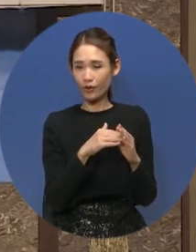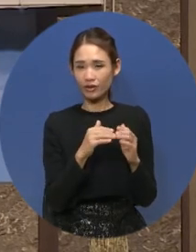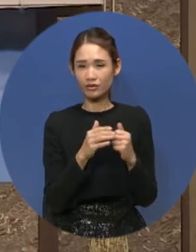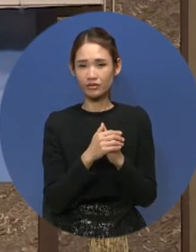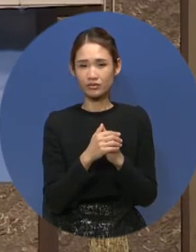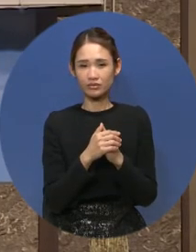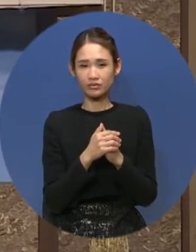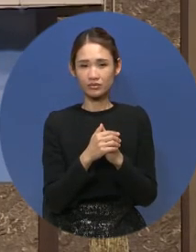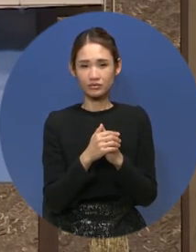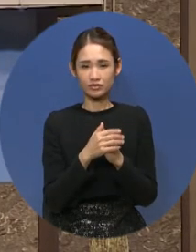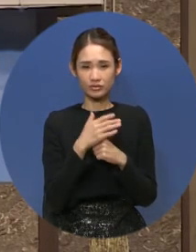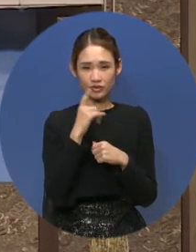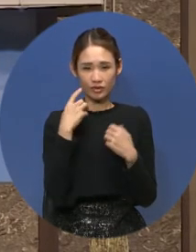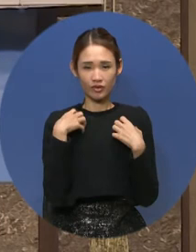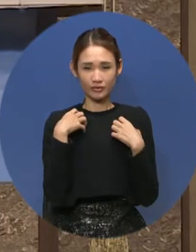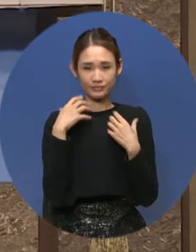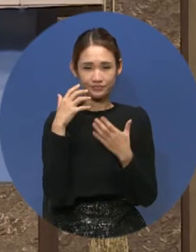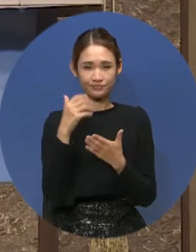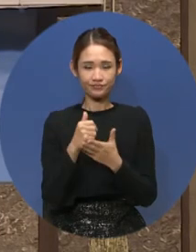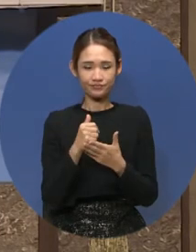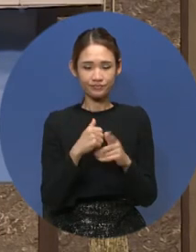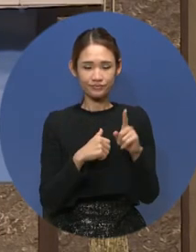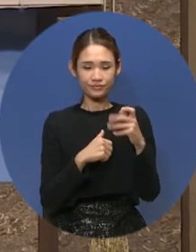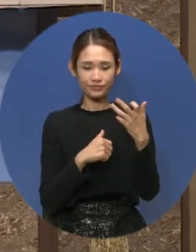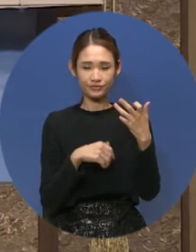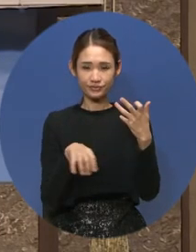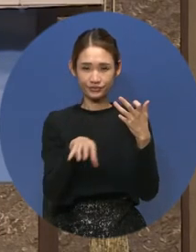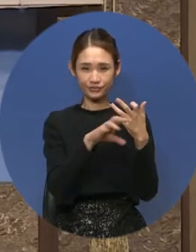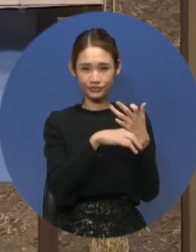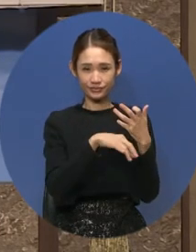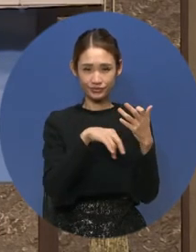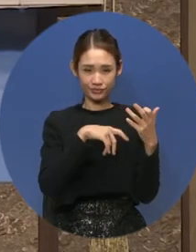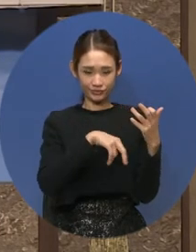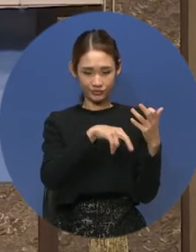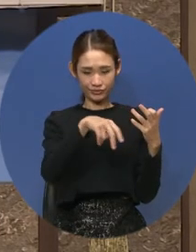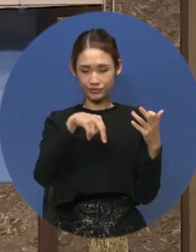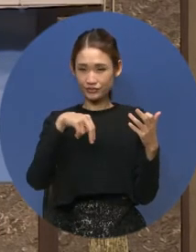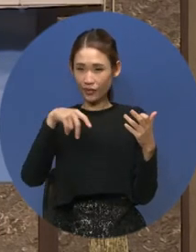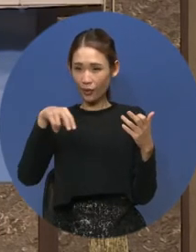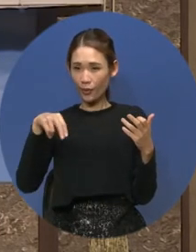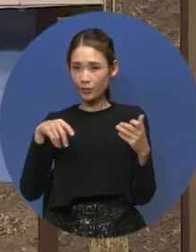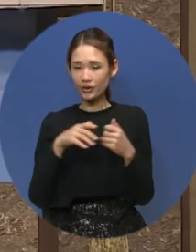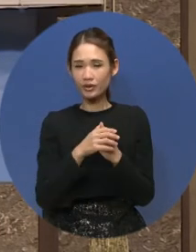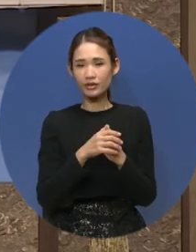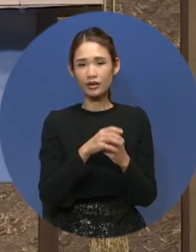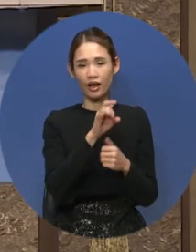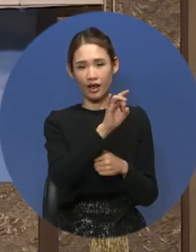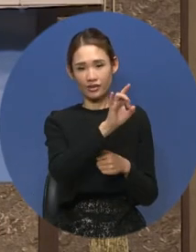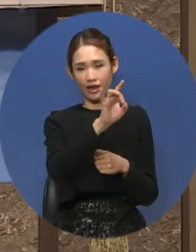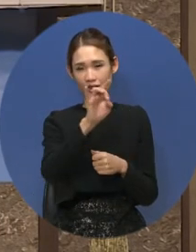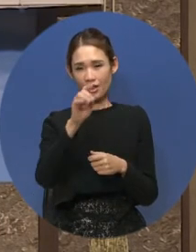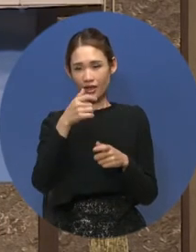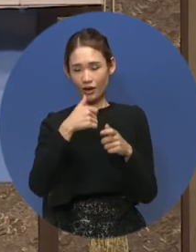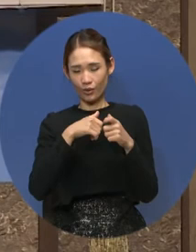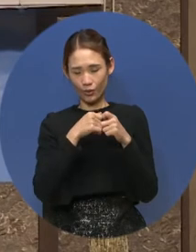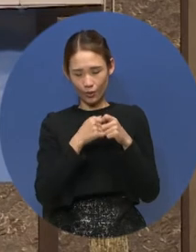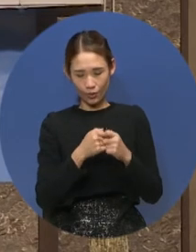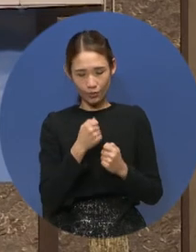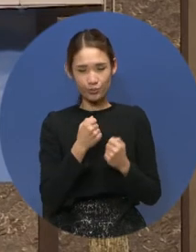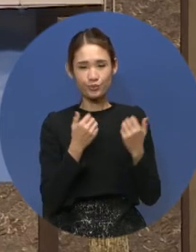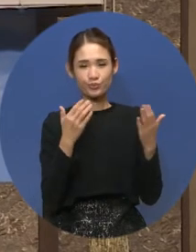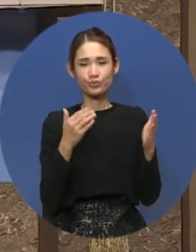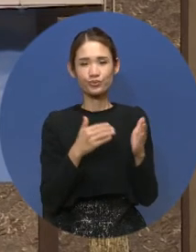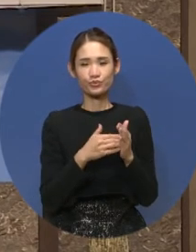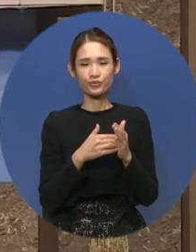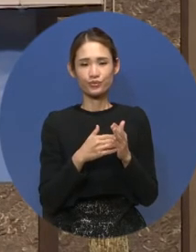트인 구청장실을 통해서 18개 동을 돌면서 각 지역의 현안을 하나하나 꼼꼼하게 챙겼습니다. 네.